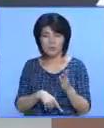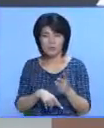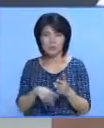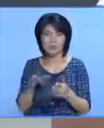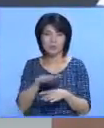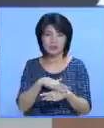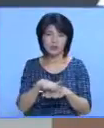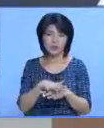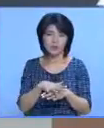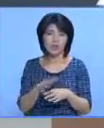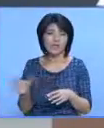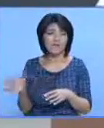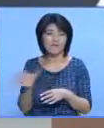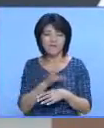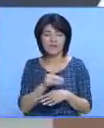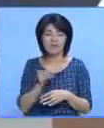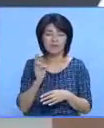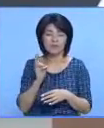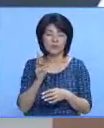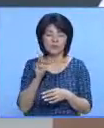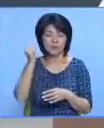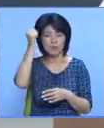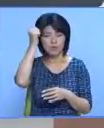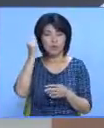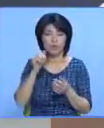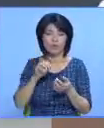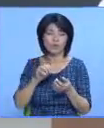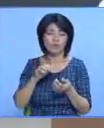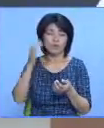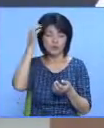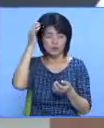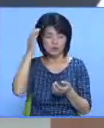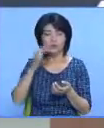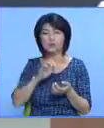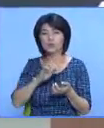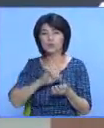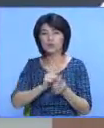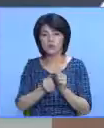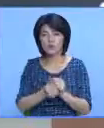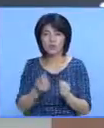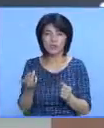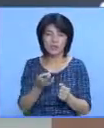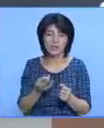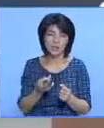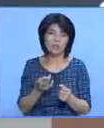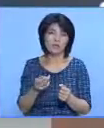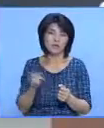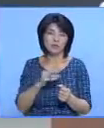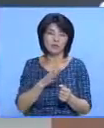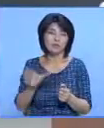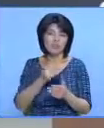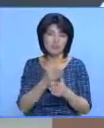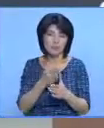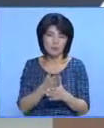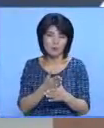Көмір жеткізу бойынша барлық әлеуметтік нысандар қысты күні қалыпты температураны ұстап тұру үшін жоспарлы көмір қорымен артығымен қамтамасыз етілді.